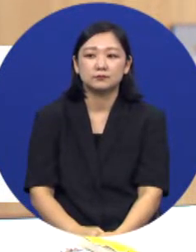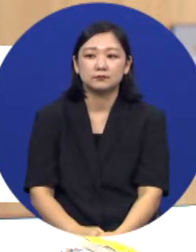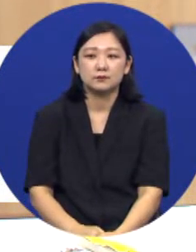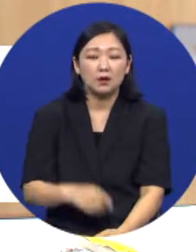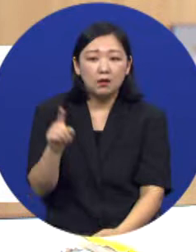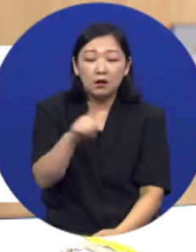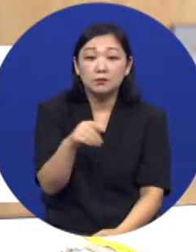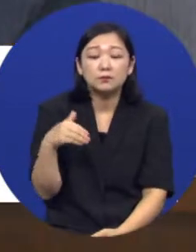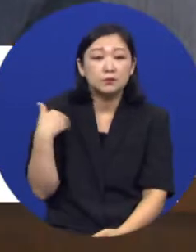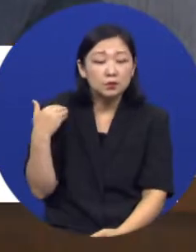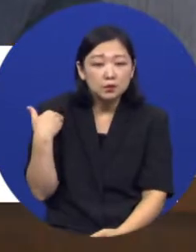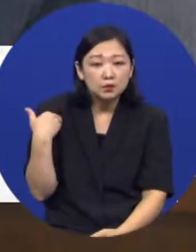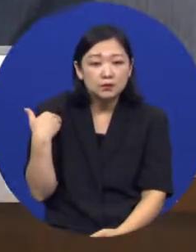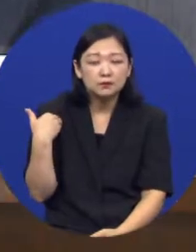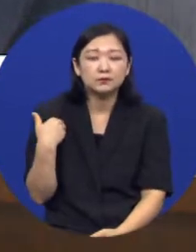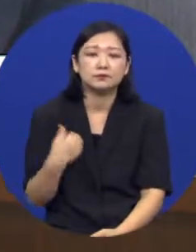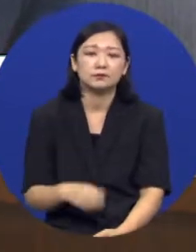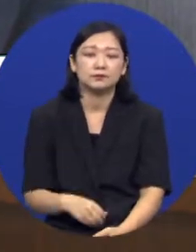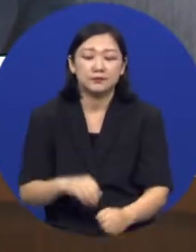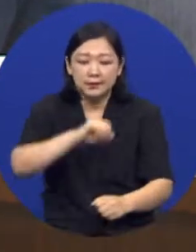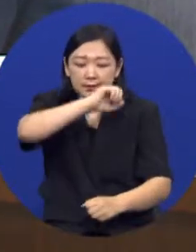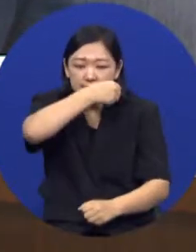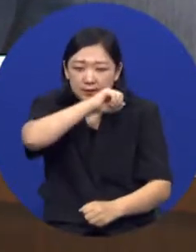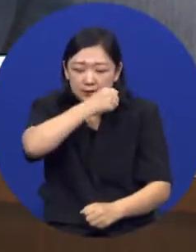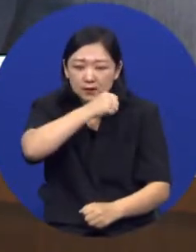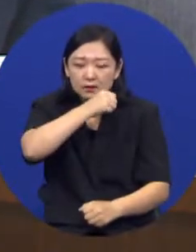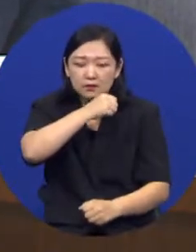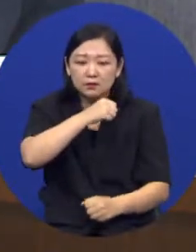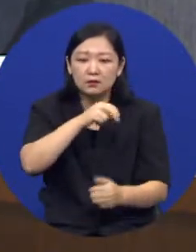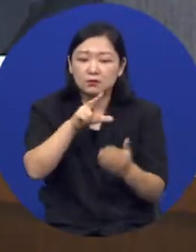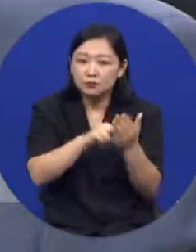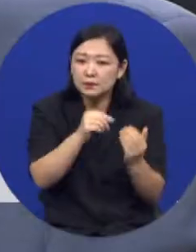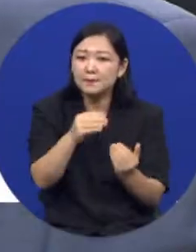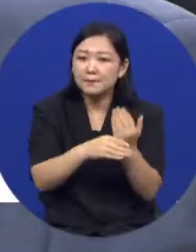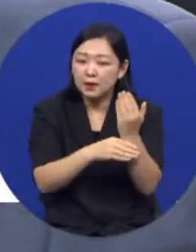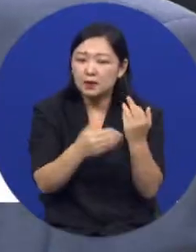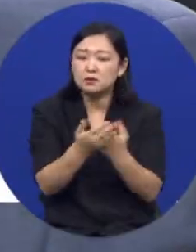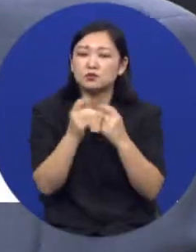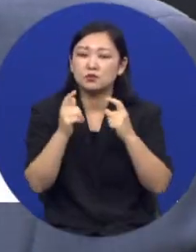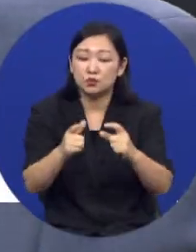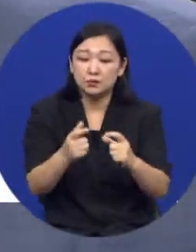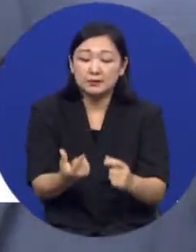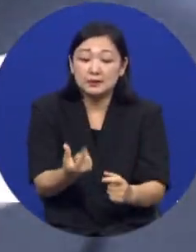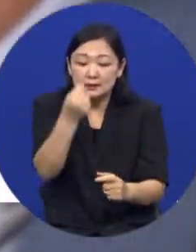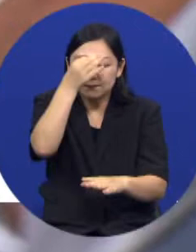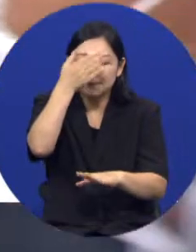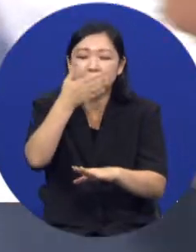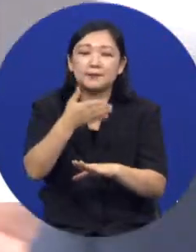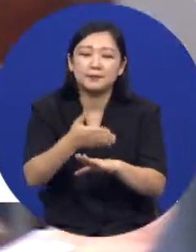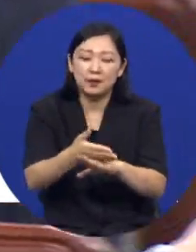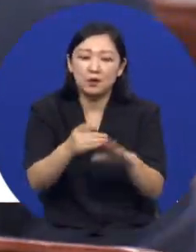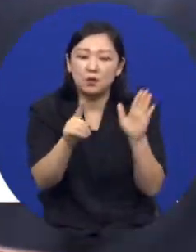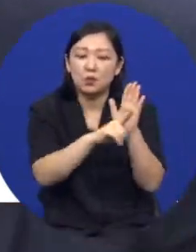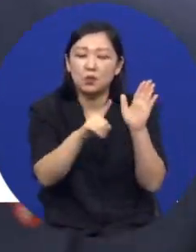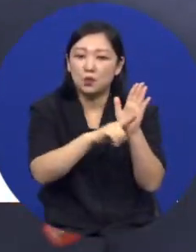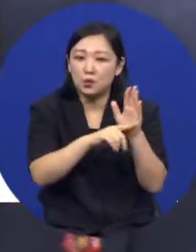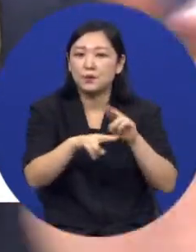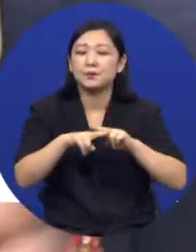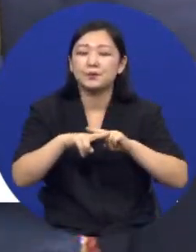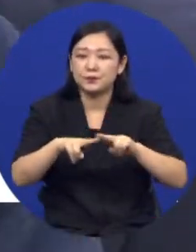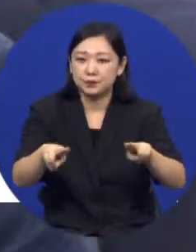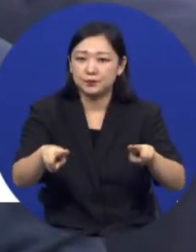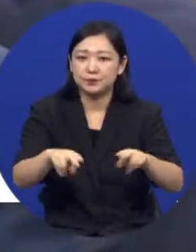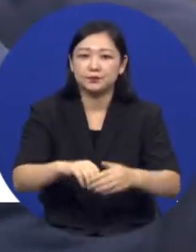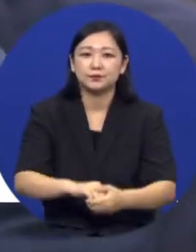아무도 모르고 계세요, 설마? 예산 전쟁을 앞두고 터진 변수에 제주도는 즉각적으로 사과하고 공고를 내리면서